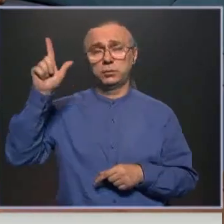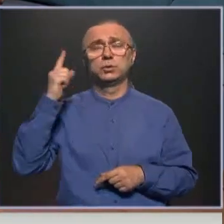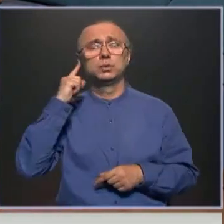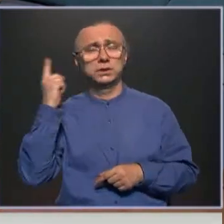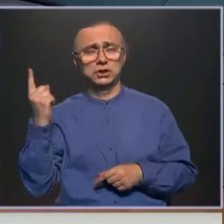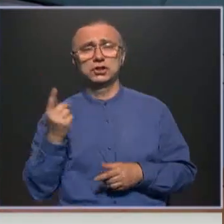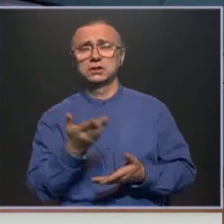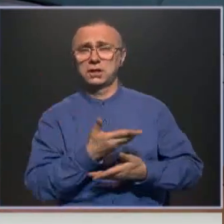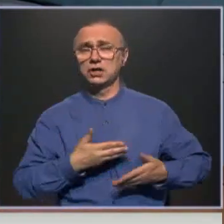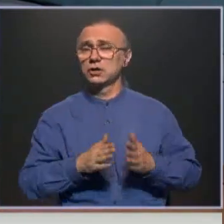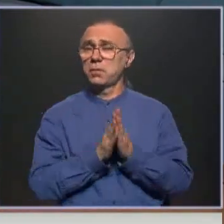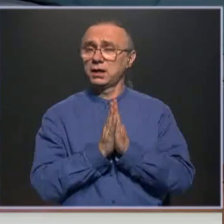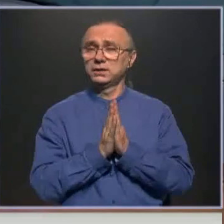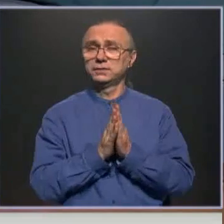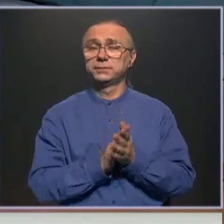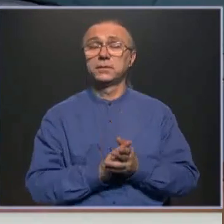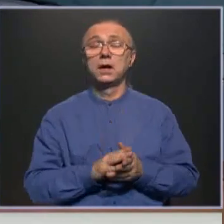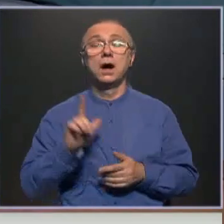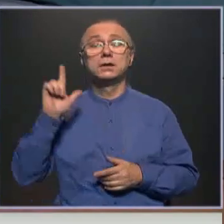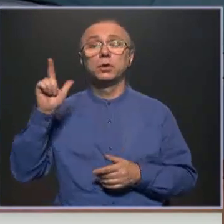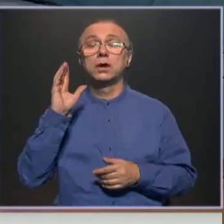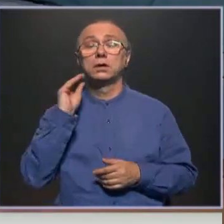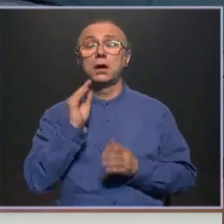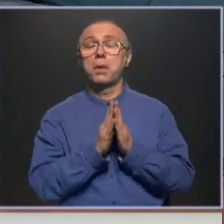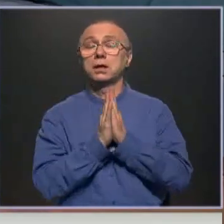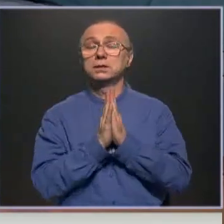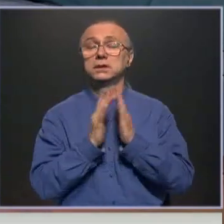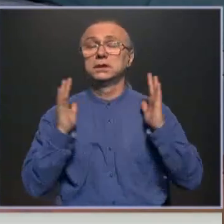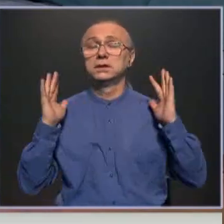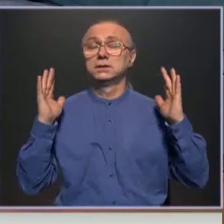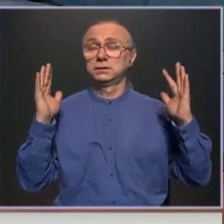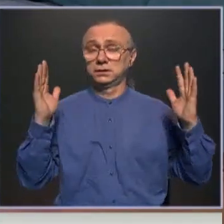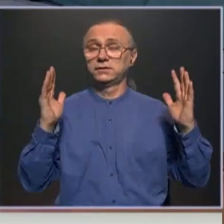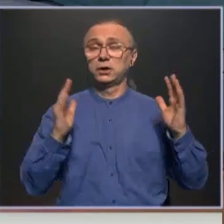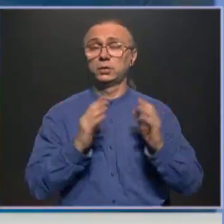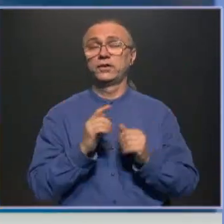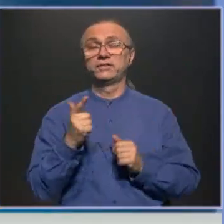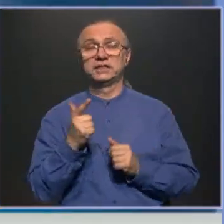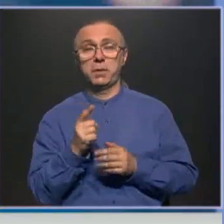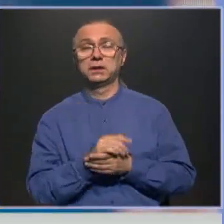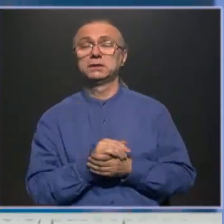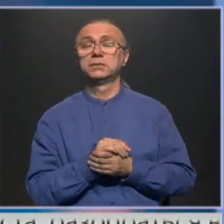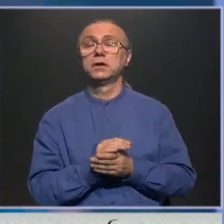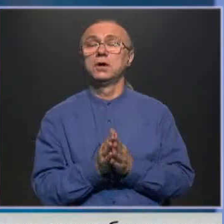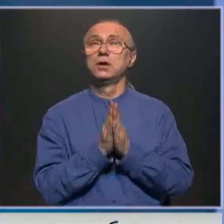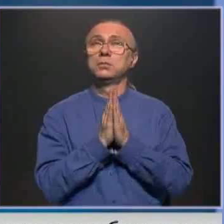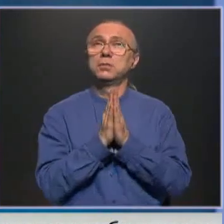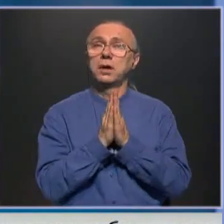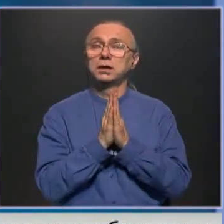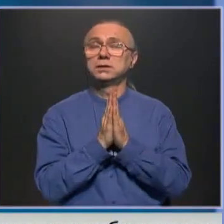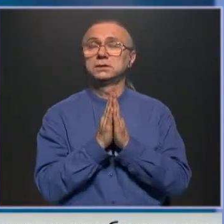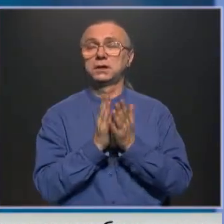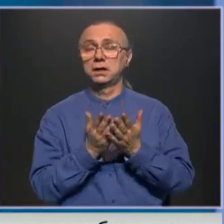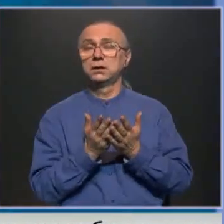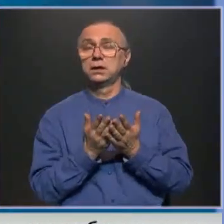услышит. Господь, когда молился в Гефсиманском саду, он говорил, не за всех молюсь, а молюсь, за которых далось мне, Господи, сохранивши их, да, вот к